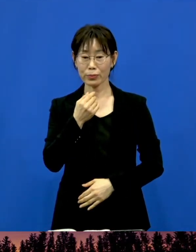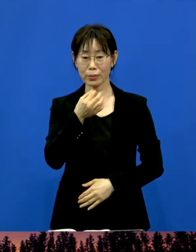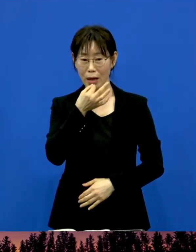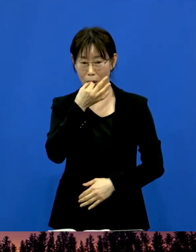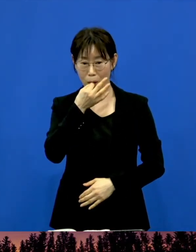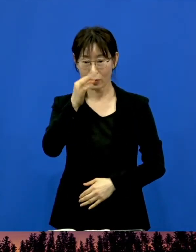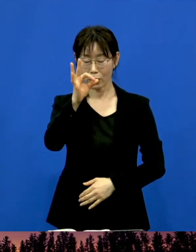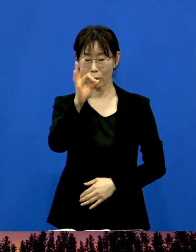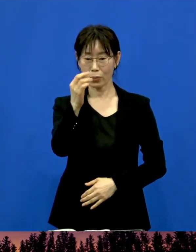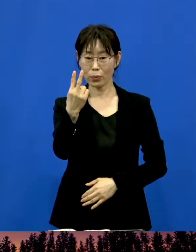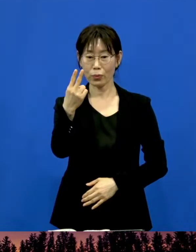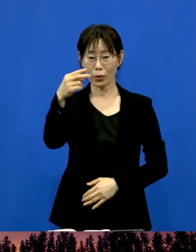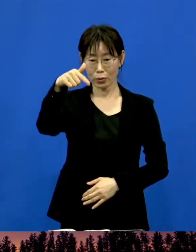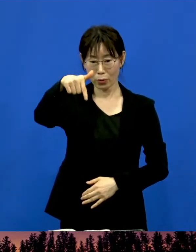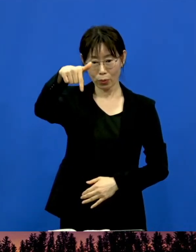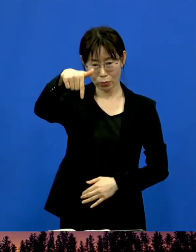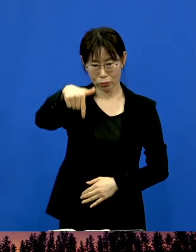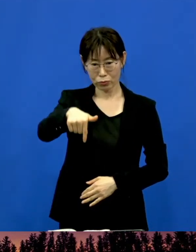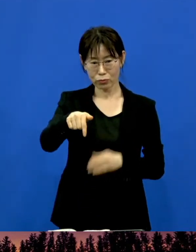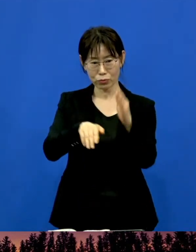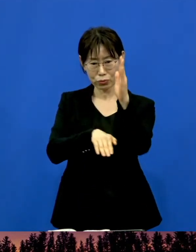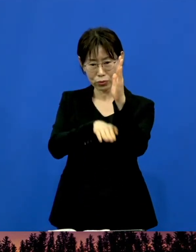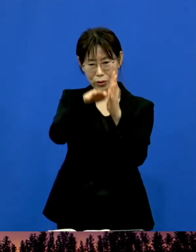채울수록 더 갈망하게 만듭니다.